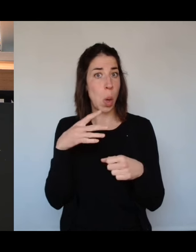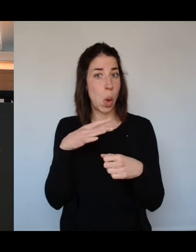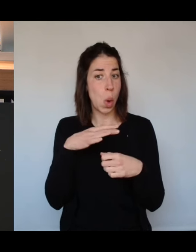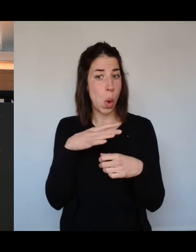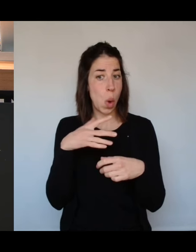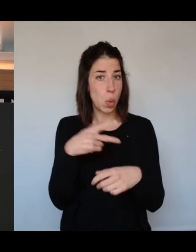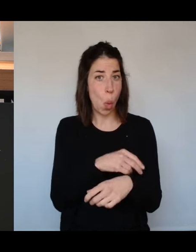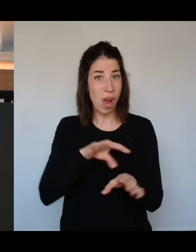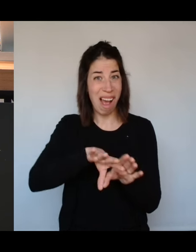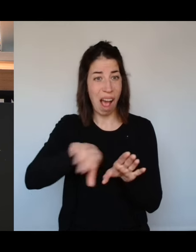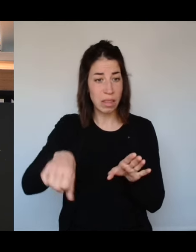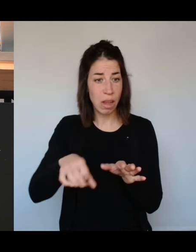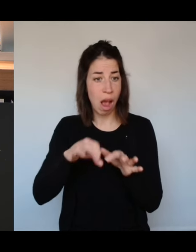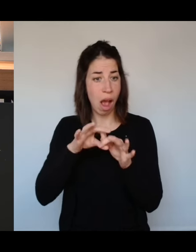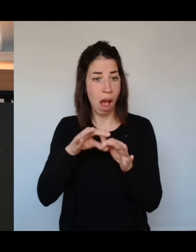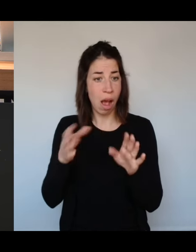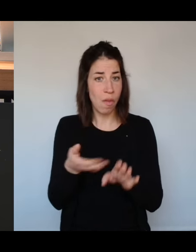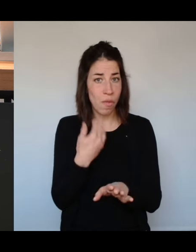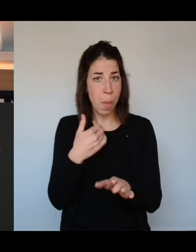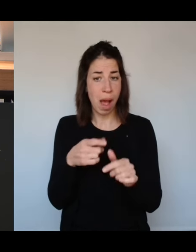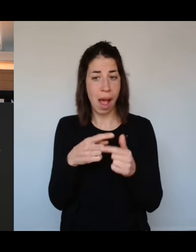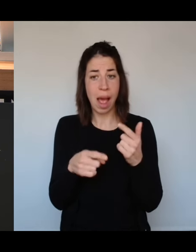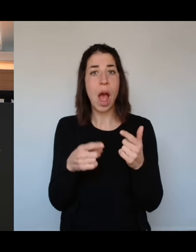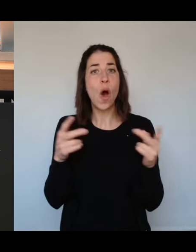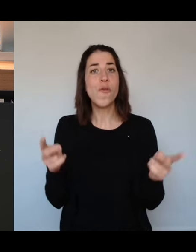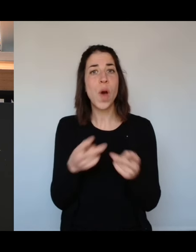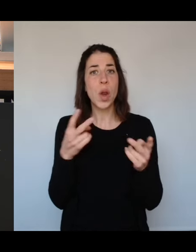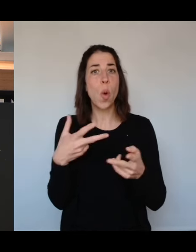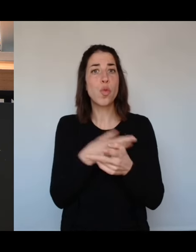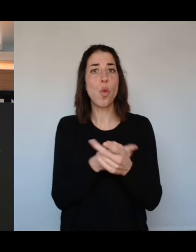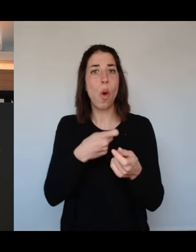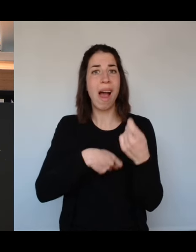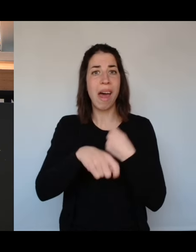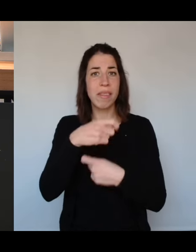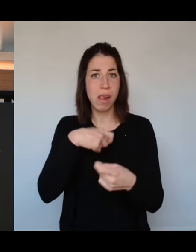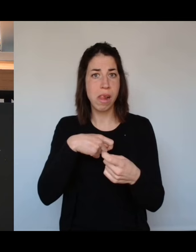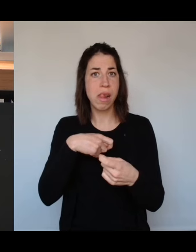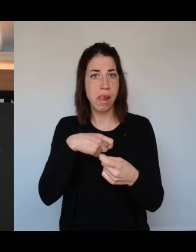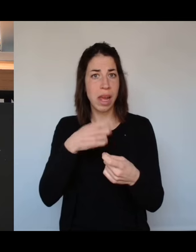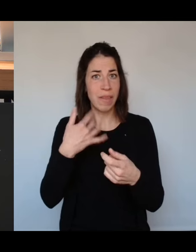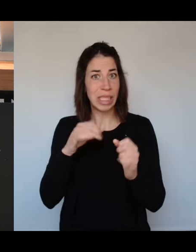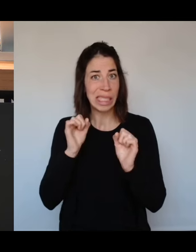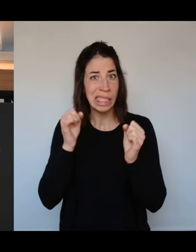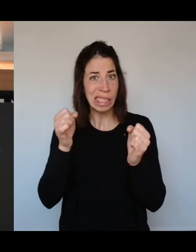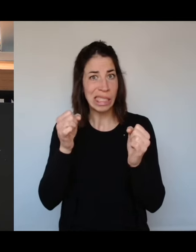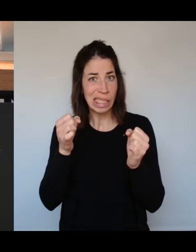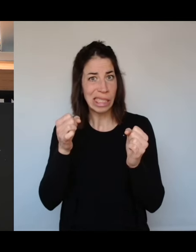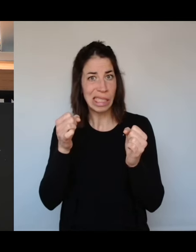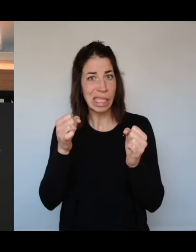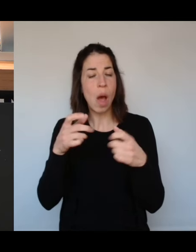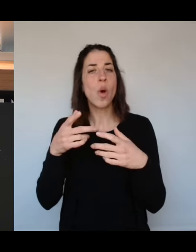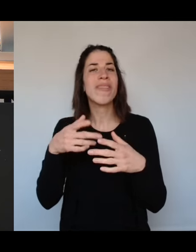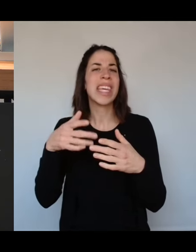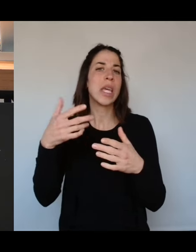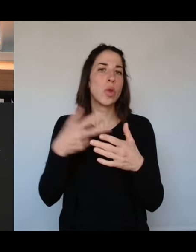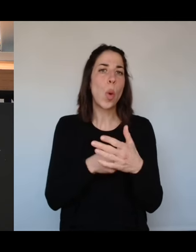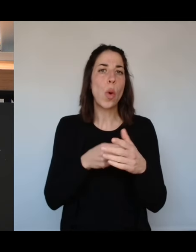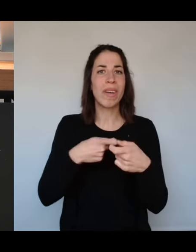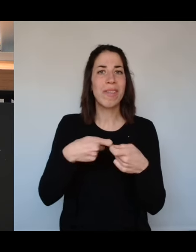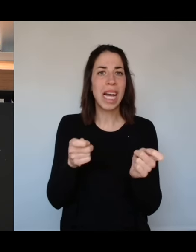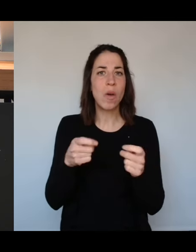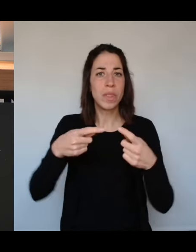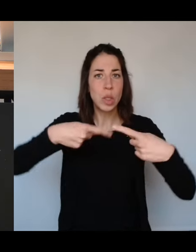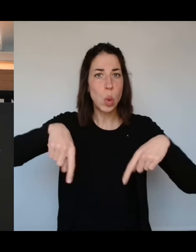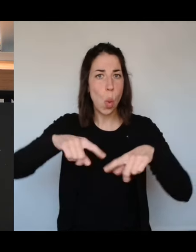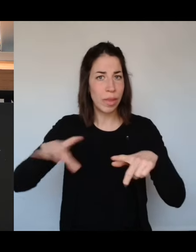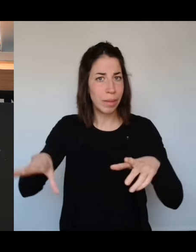Drogenhandels durch Einrichtung von Drogenverkaufszonen im Görlitzer Park, die Einbeziehung der Drogendealer in das zivile